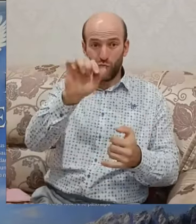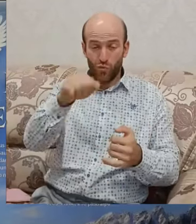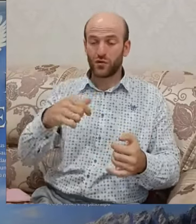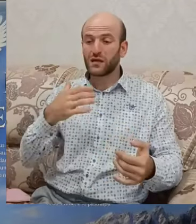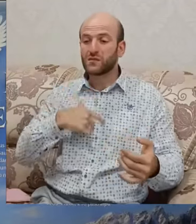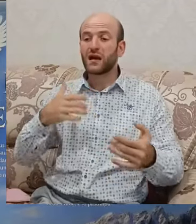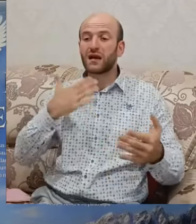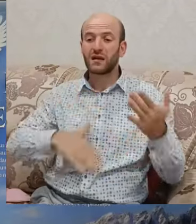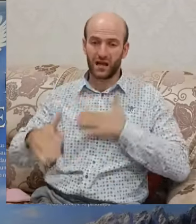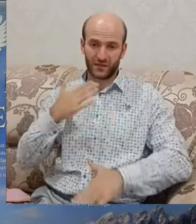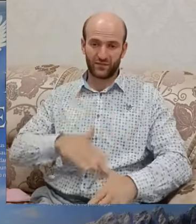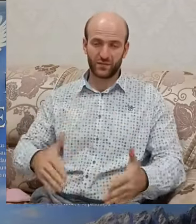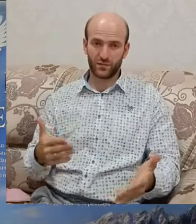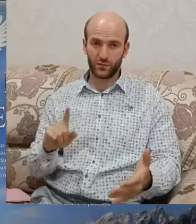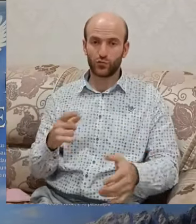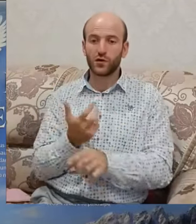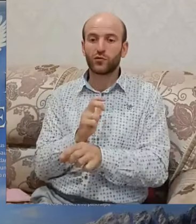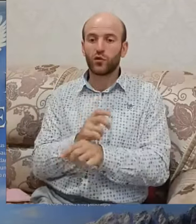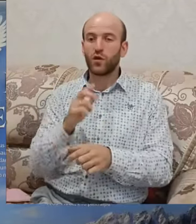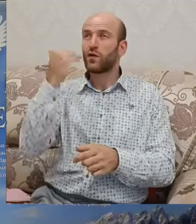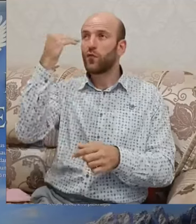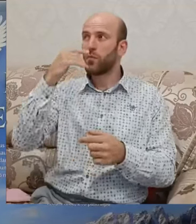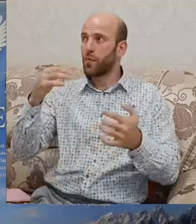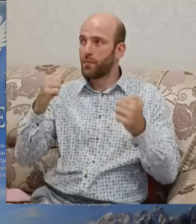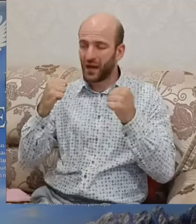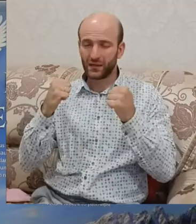джоктис. Слава Господу. Слава Господу.